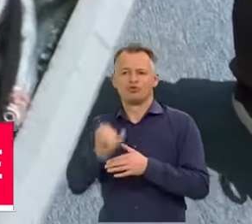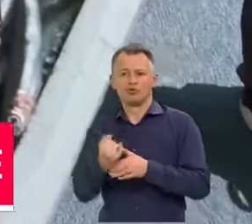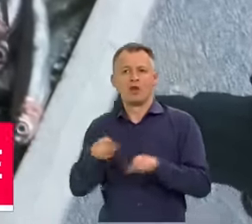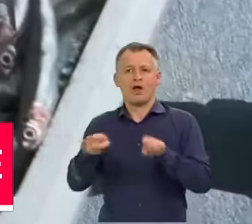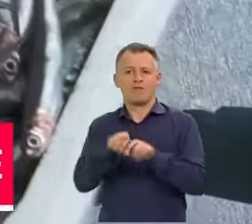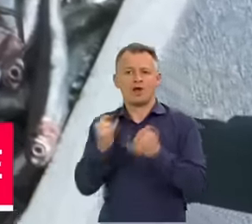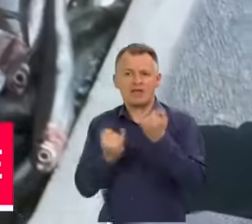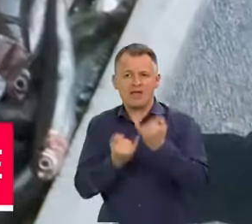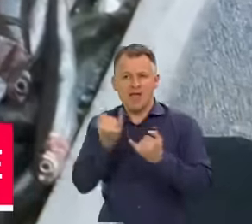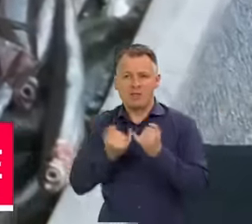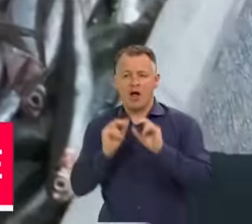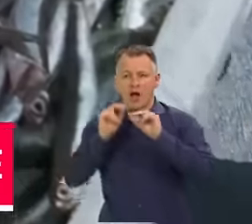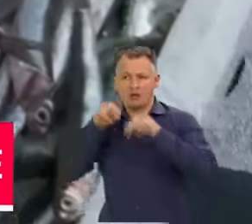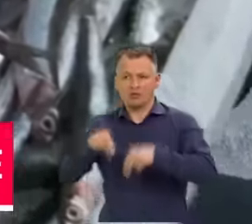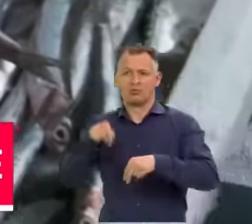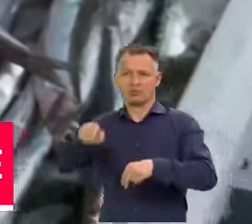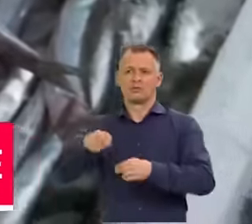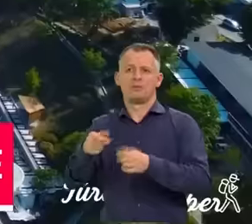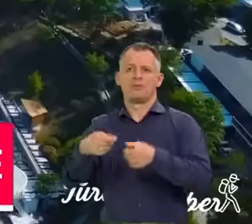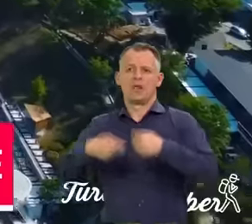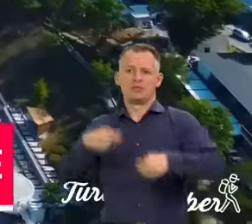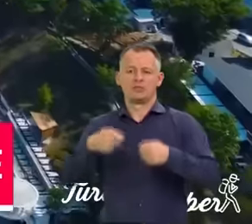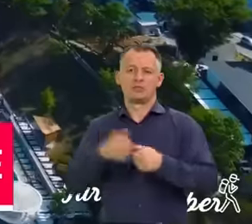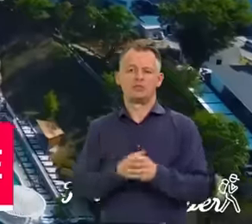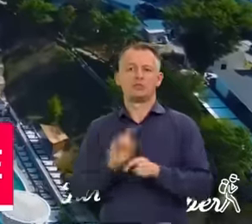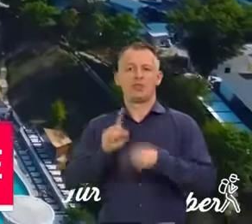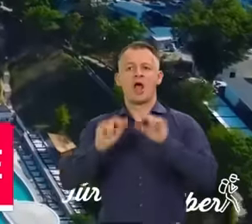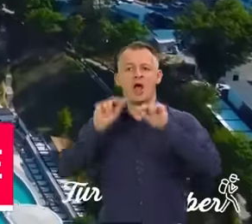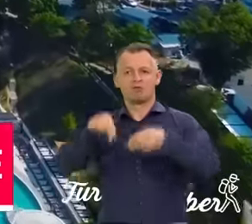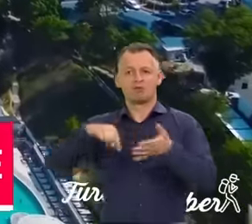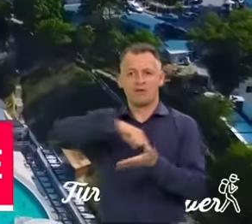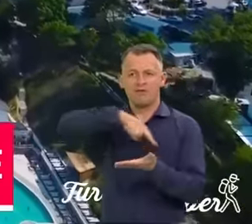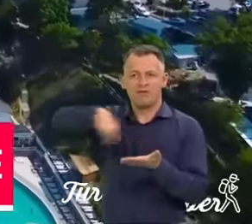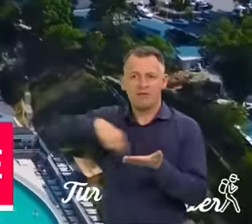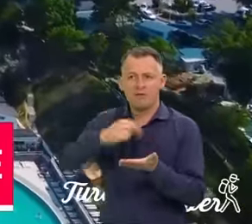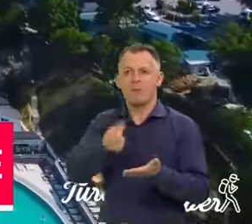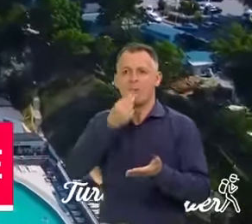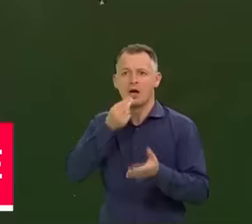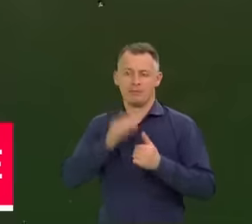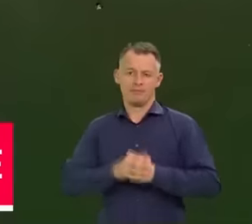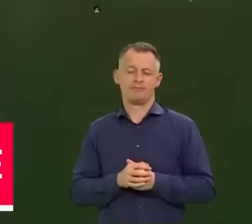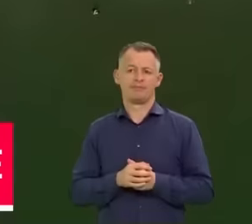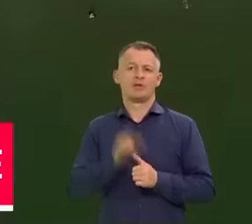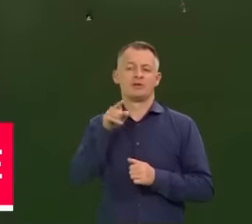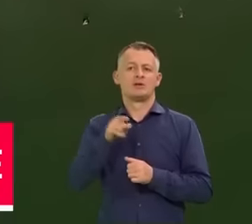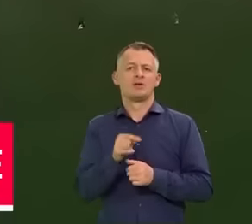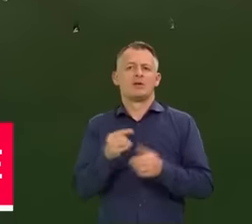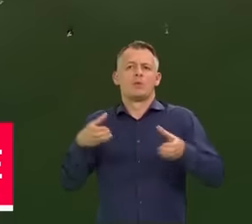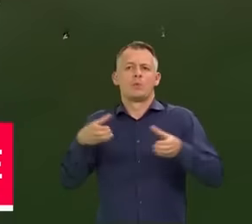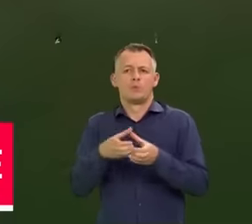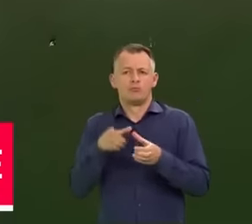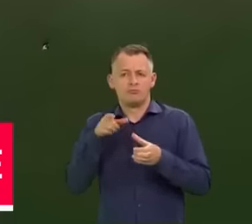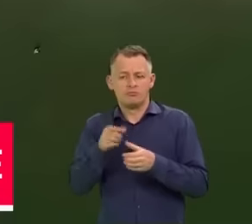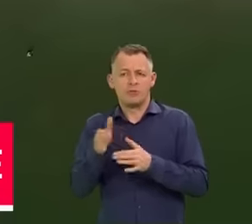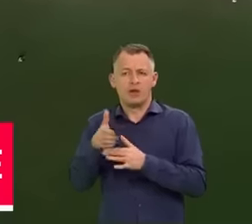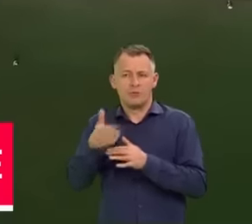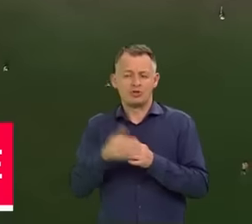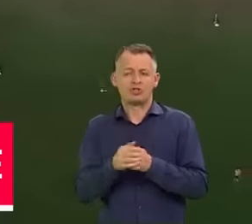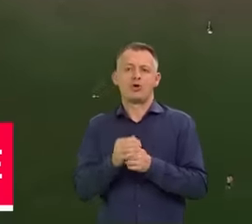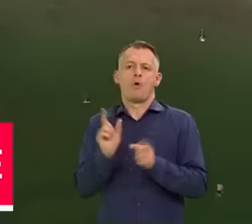ajung în farfuria noastră. Și asta nu e tot. Nutrienții chimici în exces, turismul agresiv, speciile invazive sunt o parte